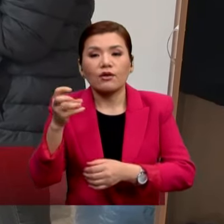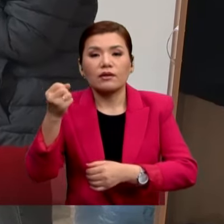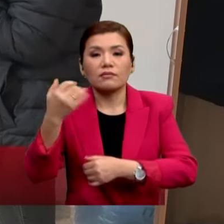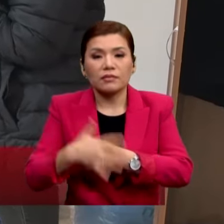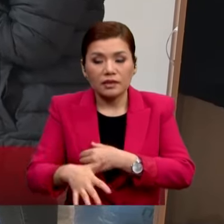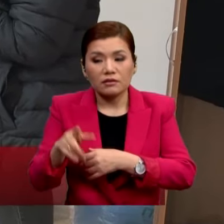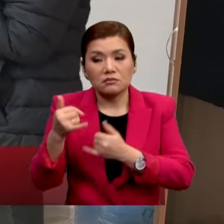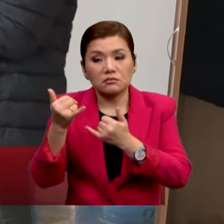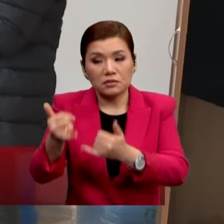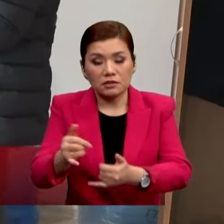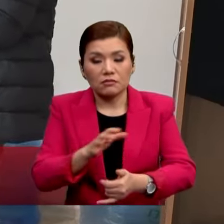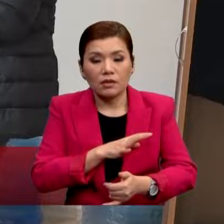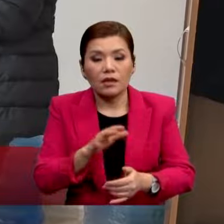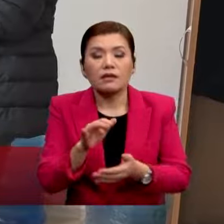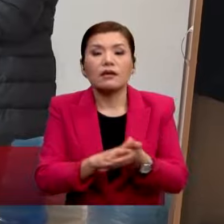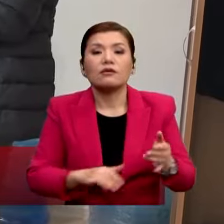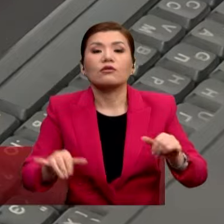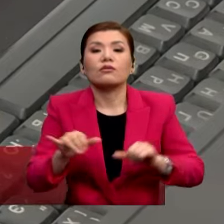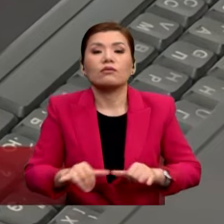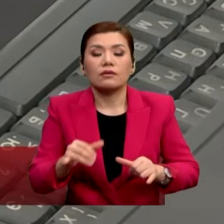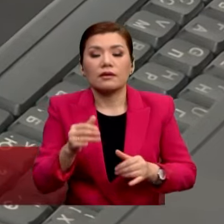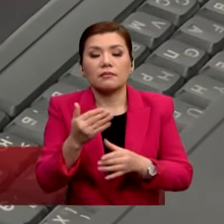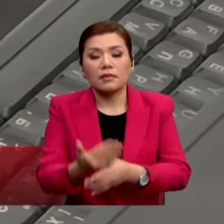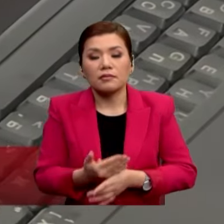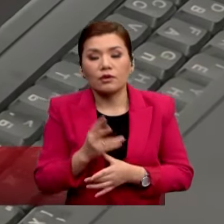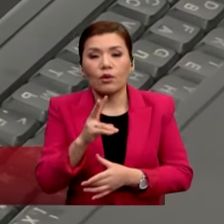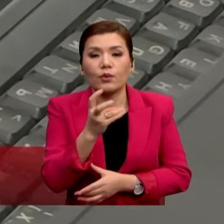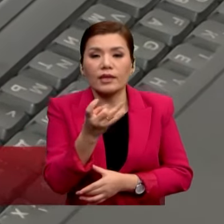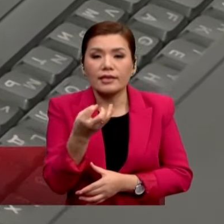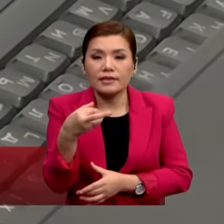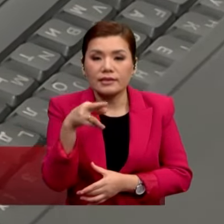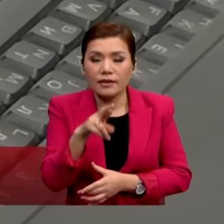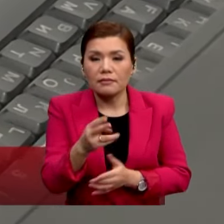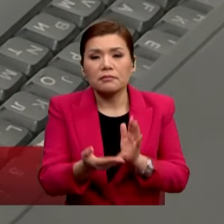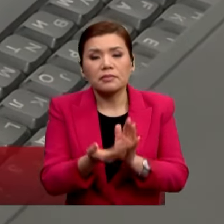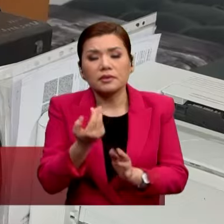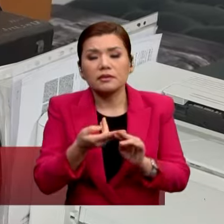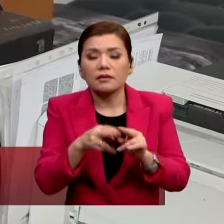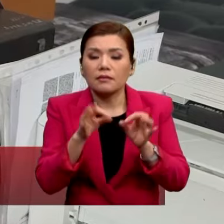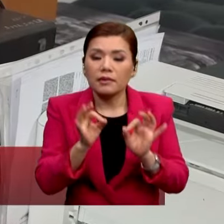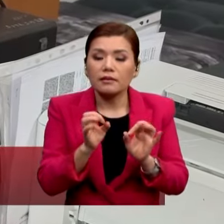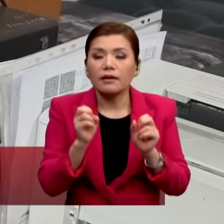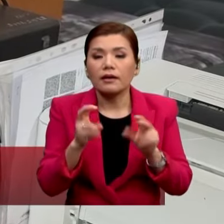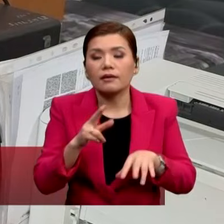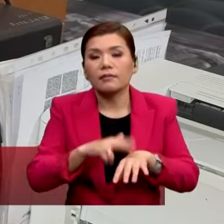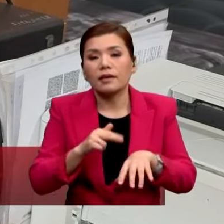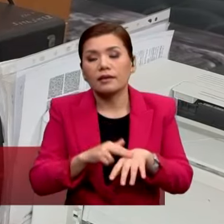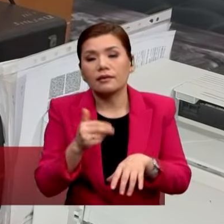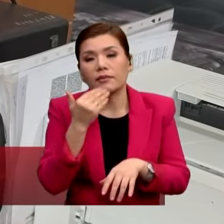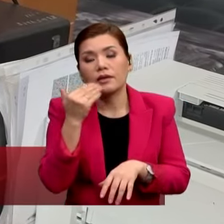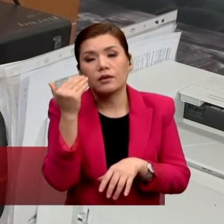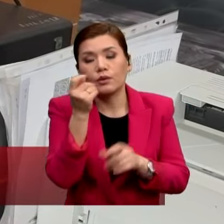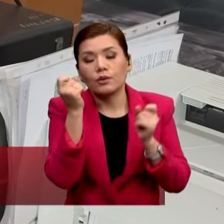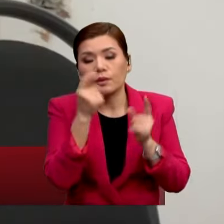пайдасына шешілген. Енді кімнен көмек сұрарын білмейді. Утилизациялық алымның шын мәнінде бар жоғын полиция департаментінен